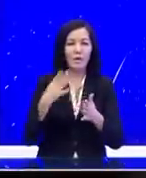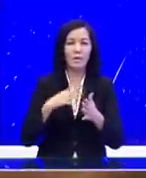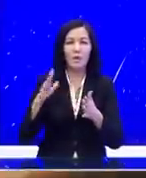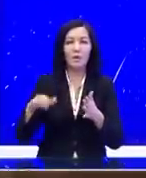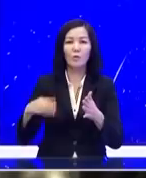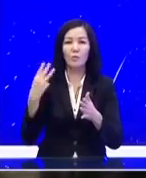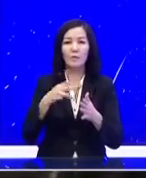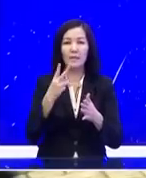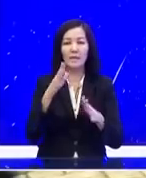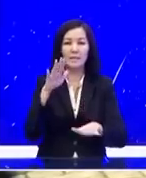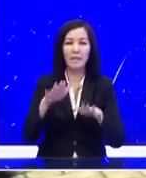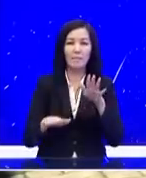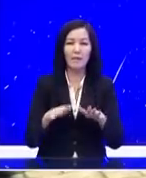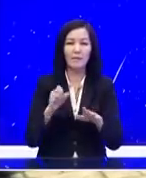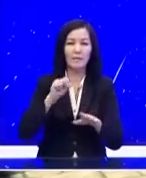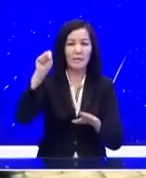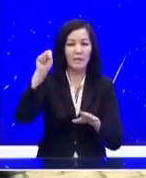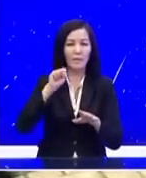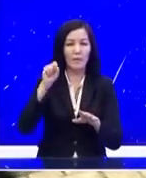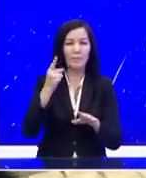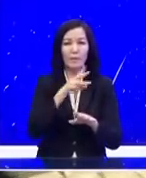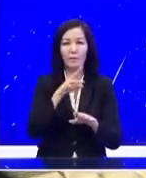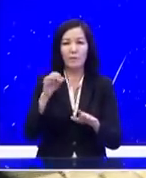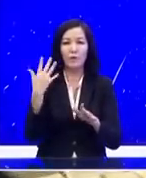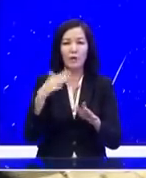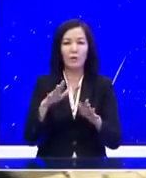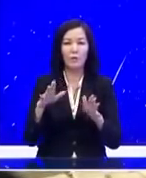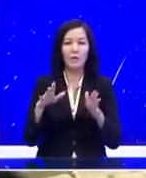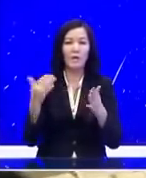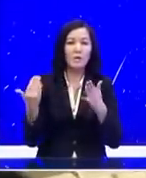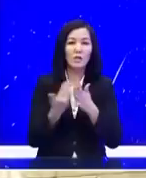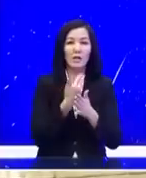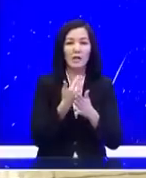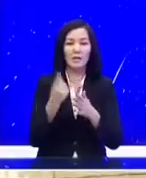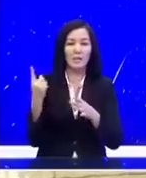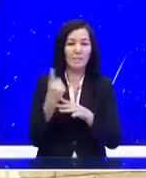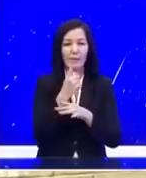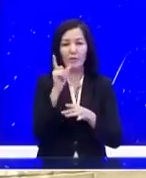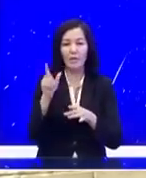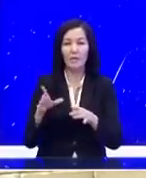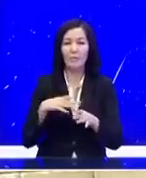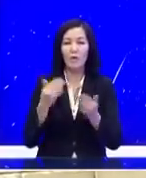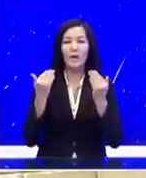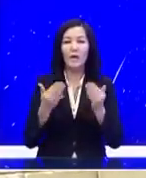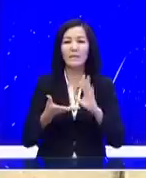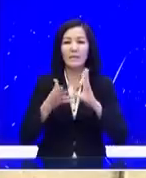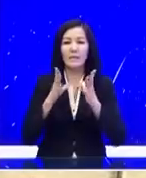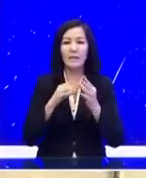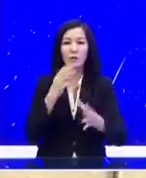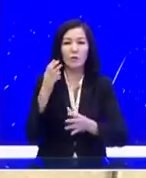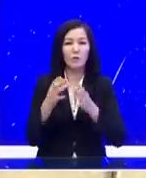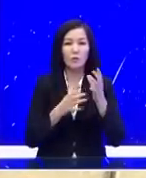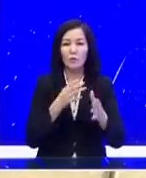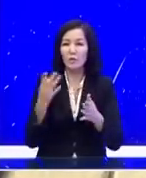салмағы 32 келі тартатын зілбатпанды 1 минутта 50 рет еңсерген алғашқы адам атанды. Әзірге оның бұл нәтижесін